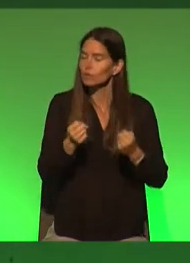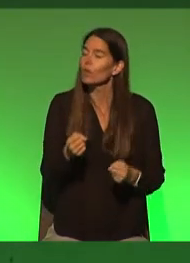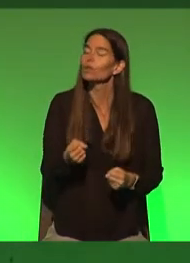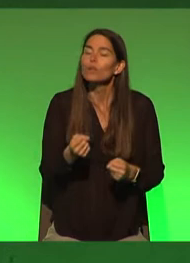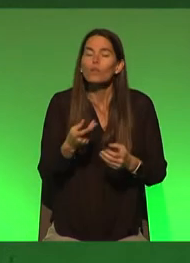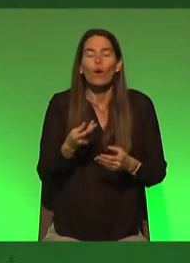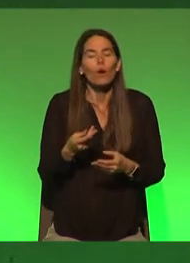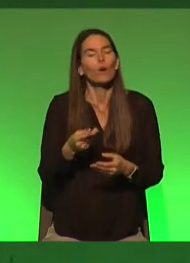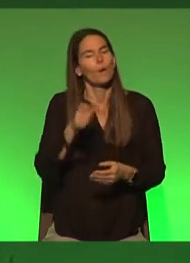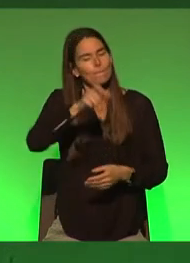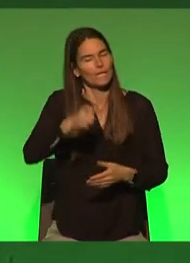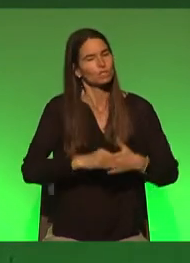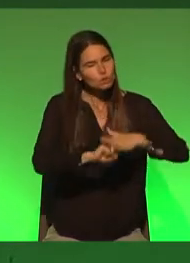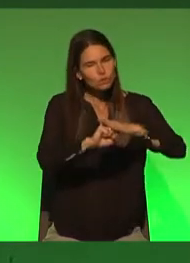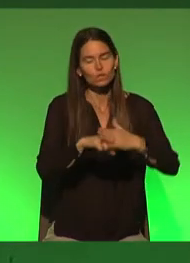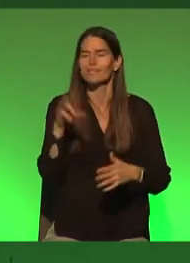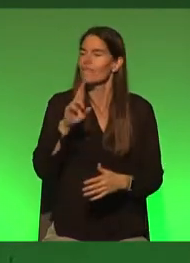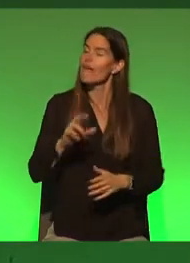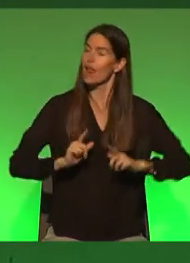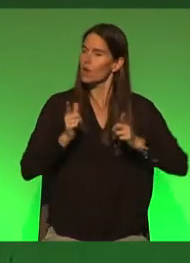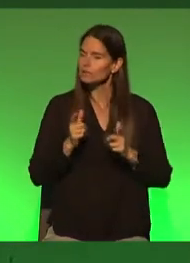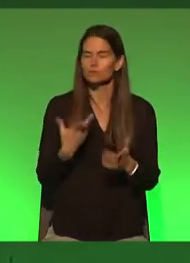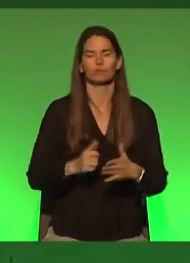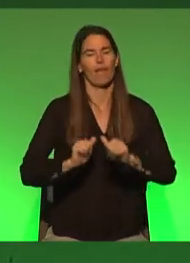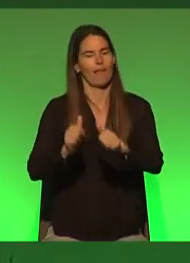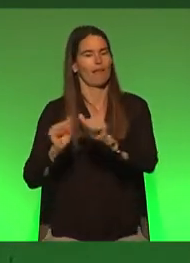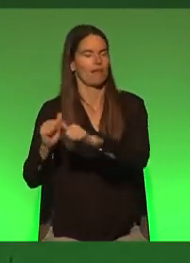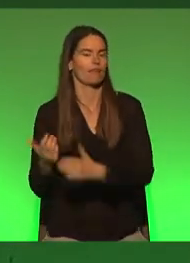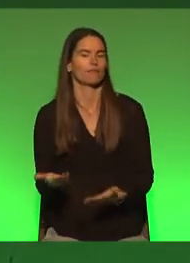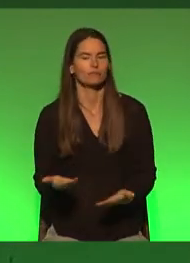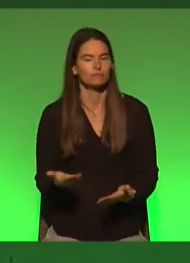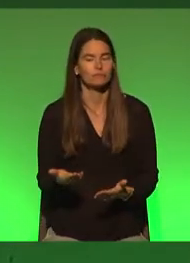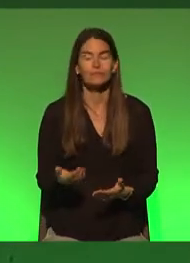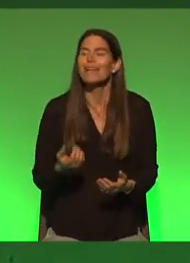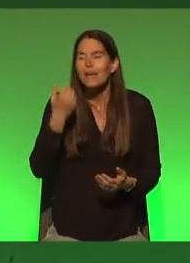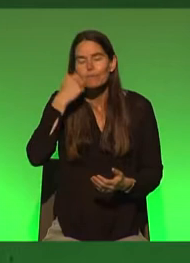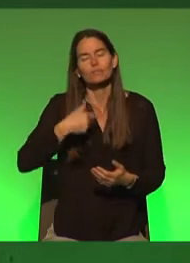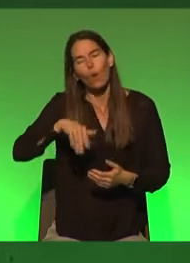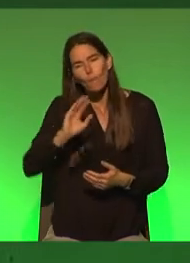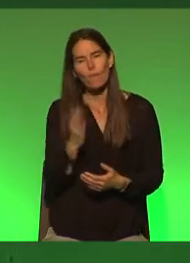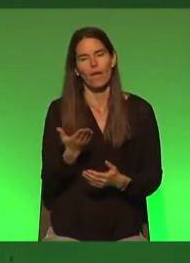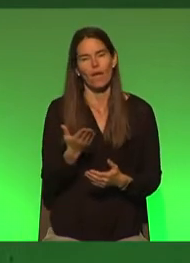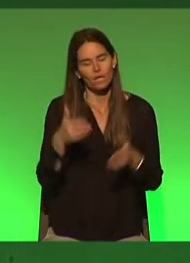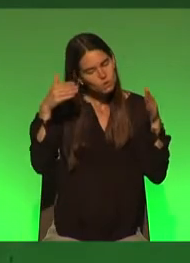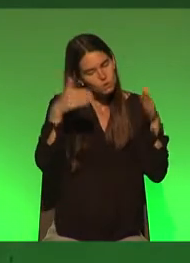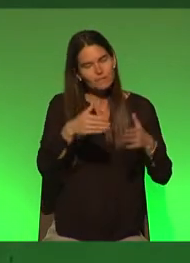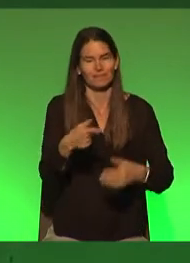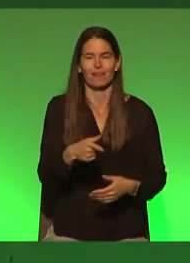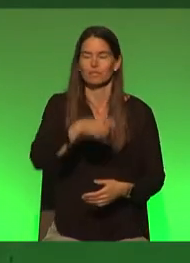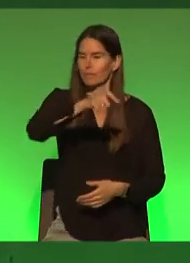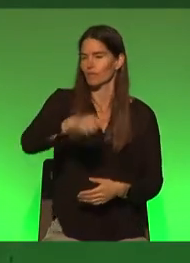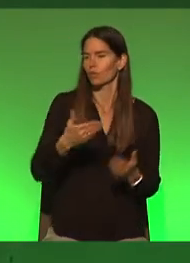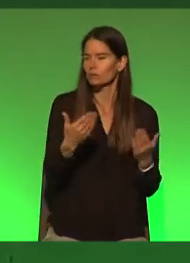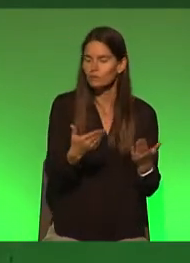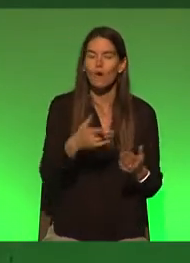tun, weil sie merken, es geht um was, überall dahin, wo sie gebraucht werden. Lasst uns noch stärker vielleicht als bisher auf diese Menschen hören. Lasst uns sie